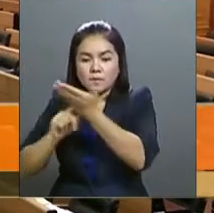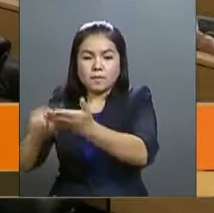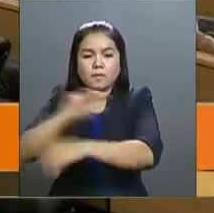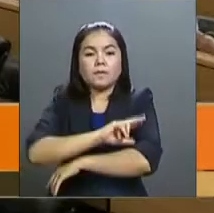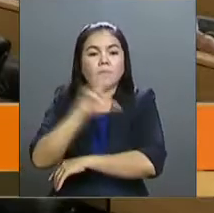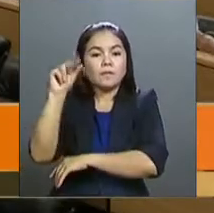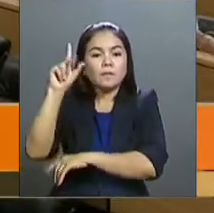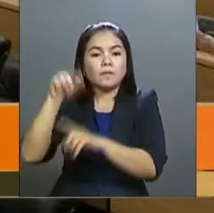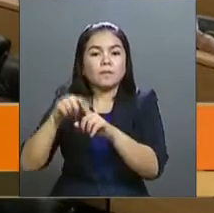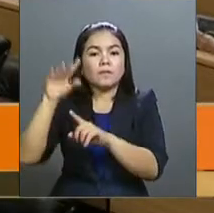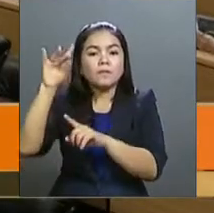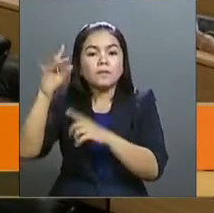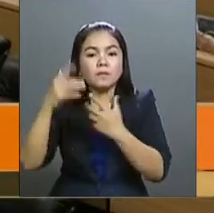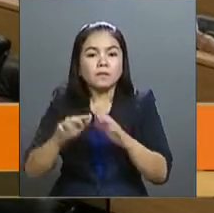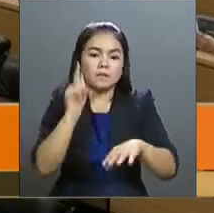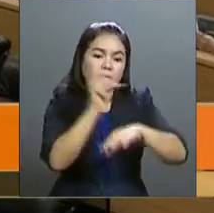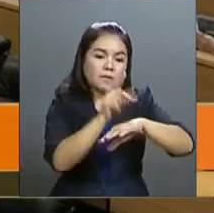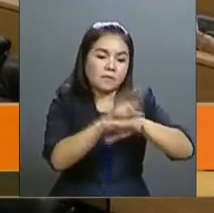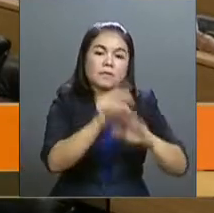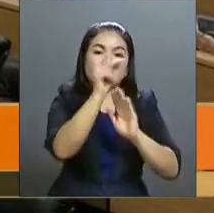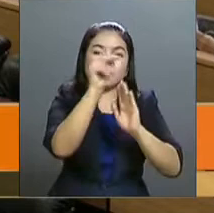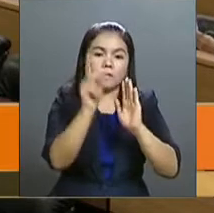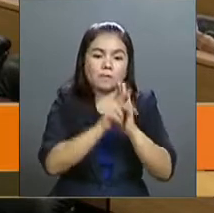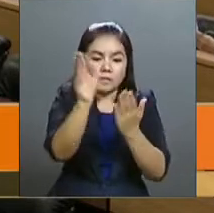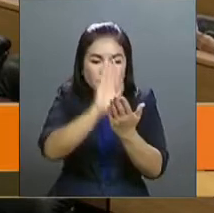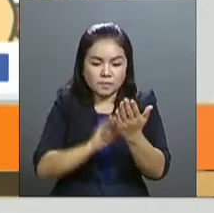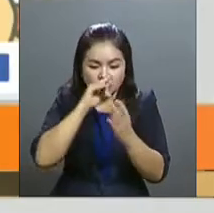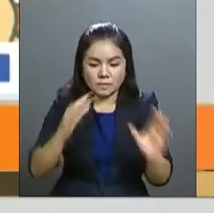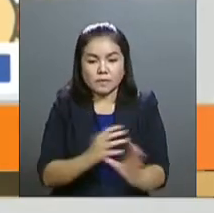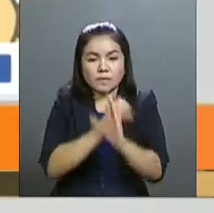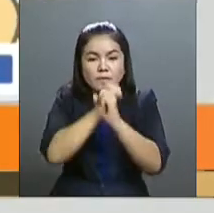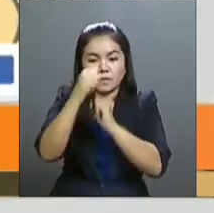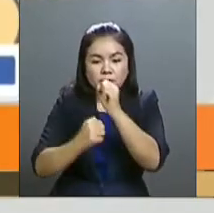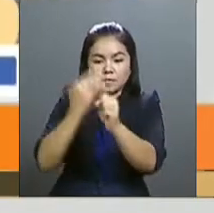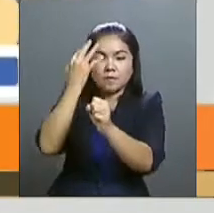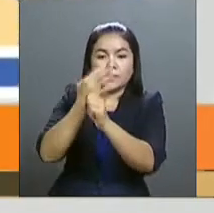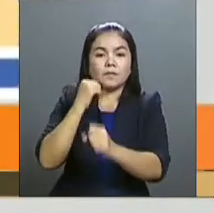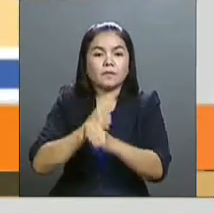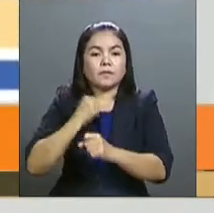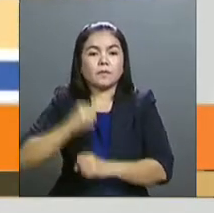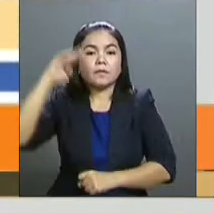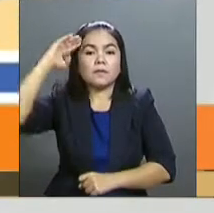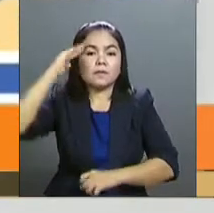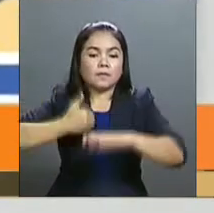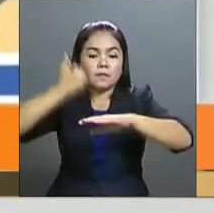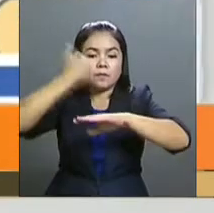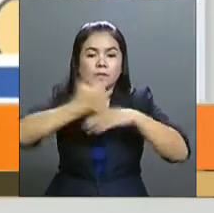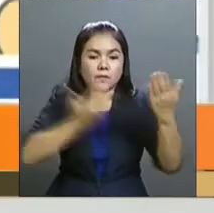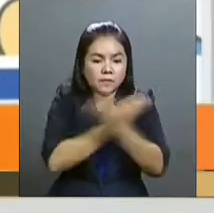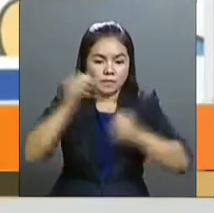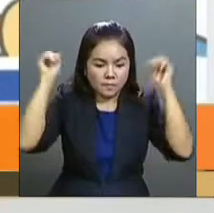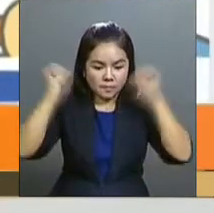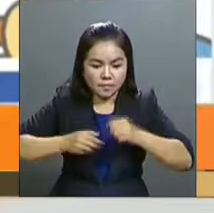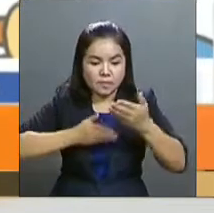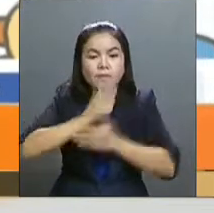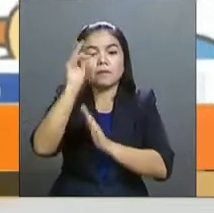ที่โครงการอิเทนตเพื่อกฎหมายประชาชนหรอวาไอลอสรปข้มูลการทำงาน 4 ปีของศ.ช.ในการพิจารณาผ่านการเหชอบกฎหม